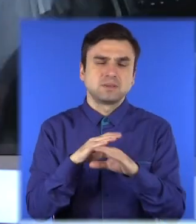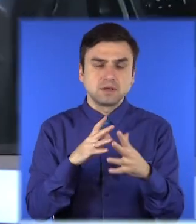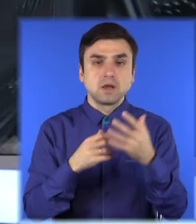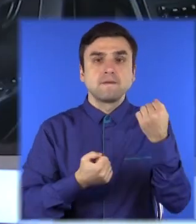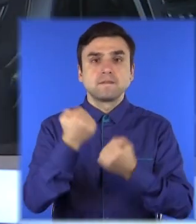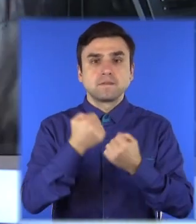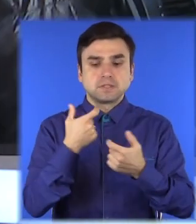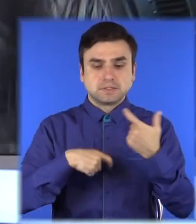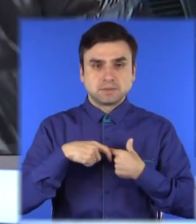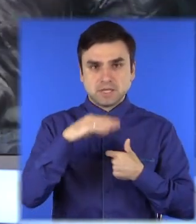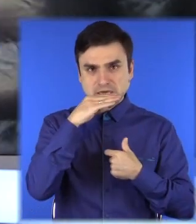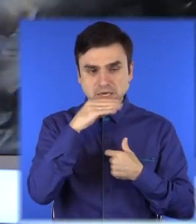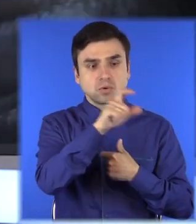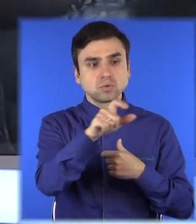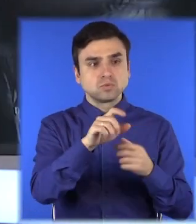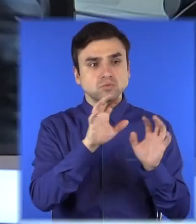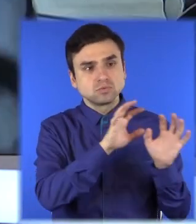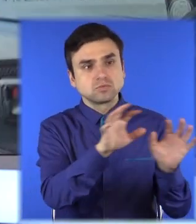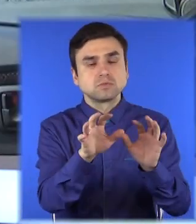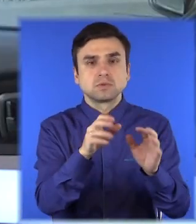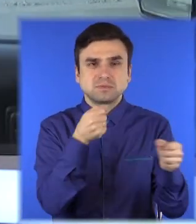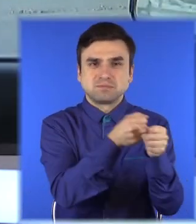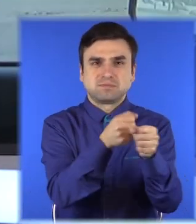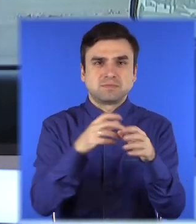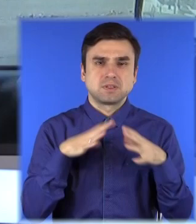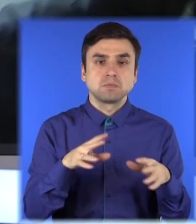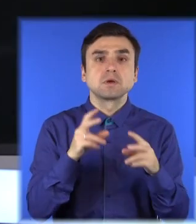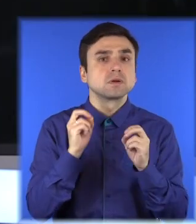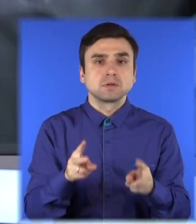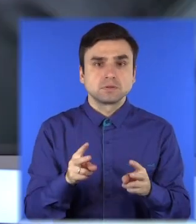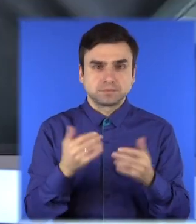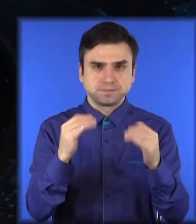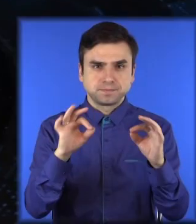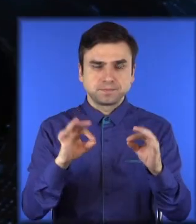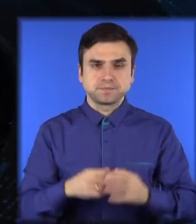аби убезпечити і себе, і пішоходів, дізнавався Михайло Гаркавий.